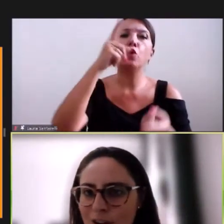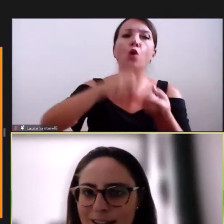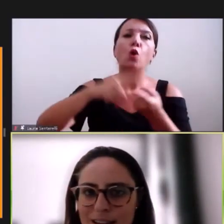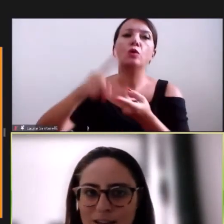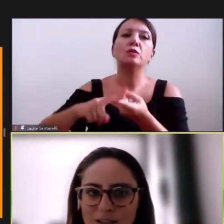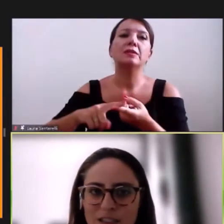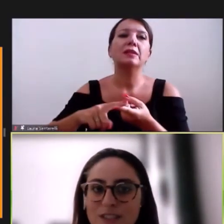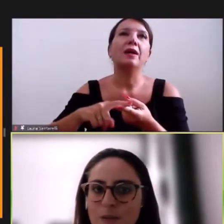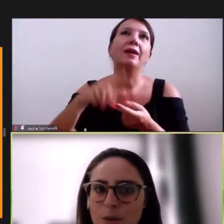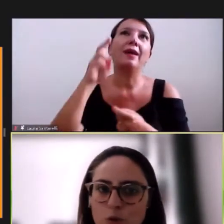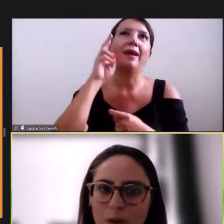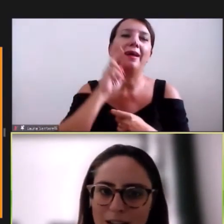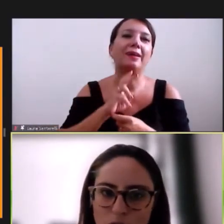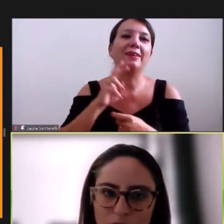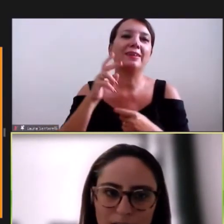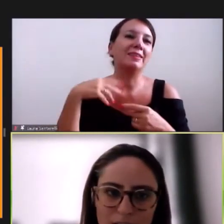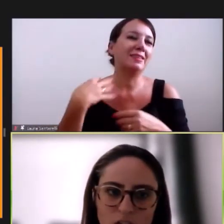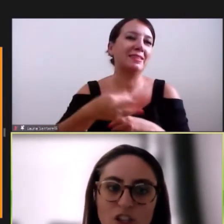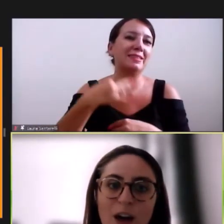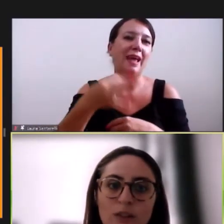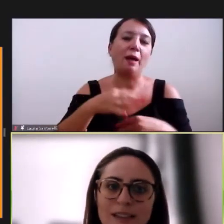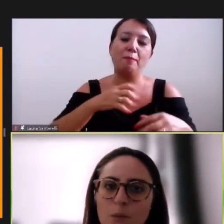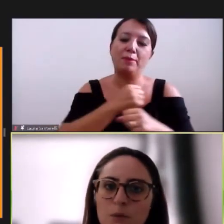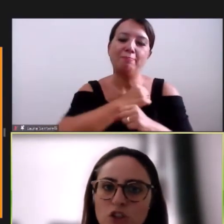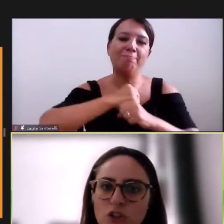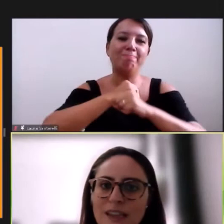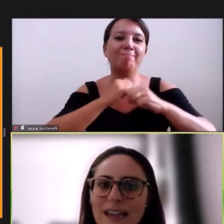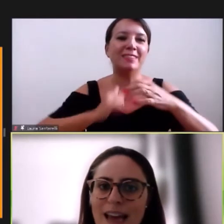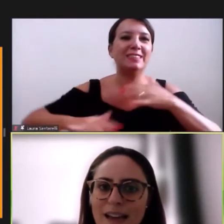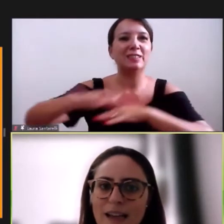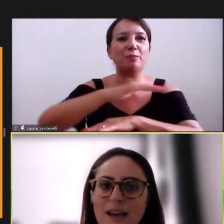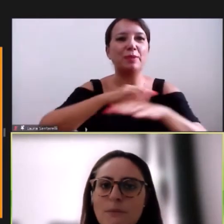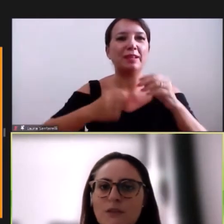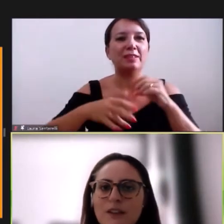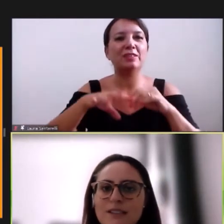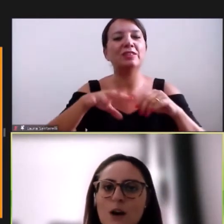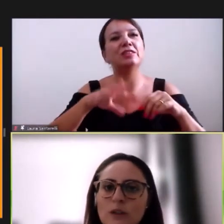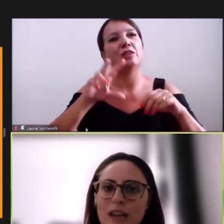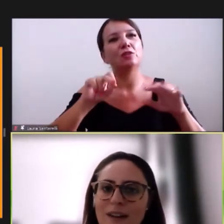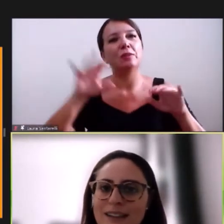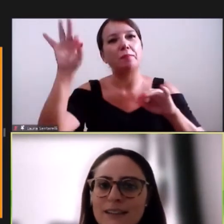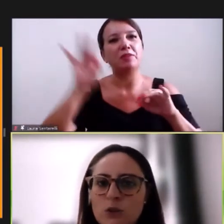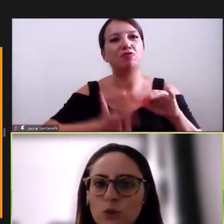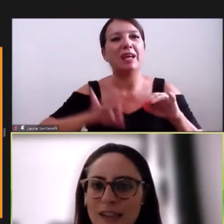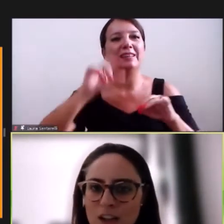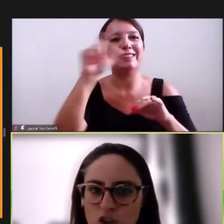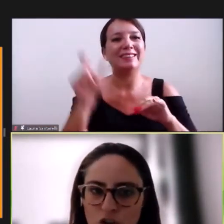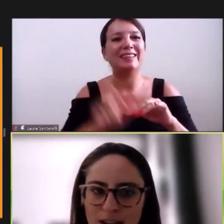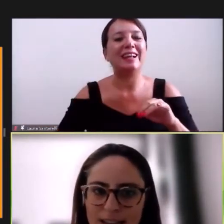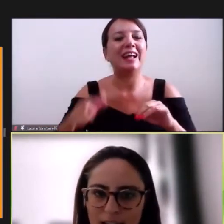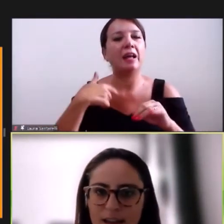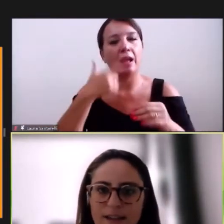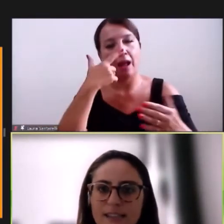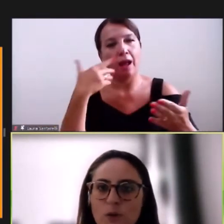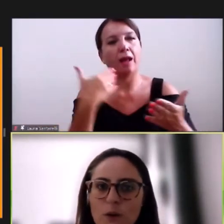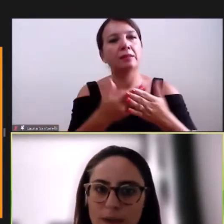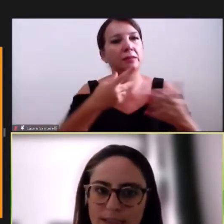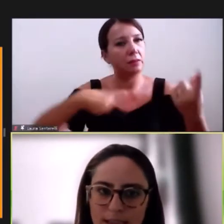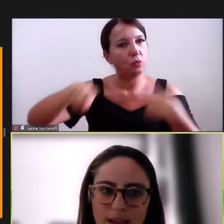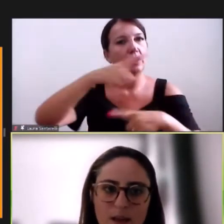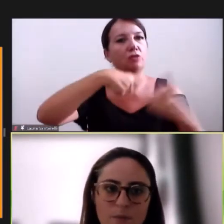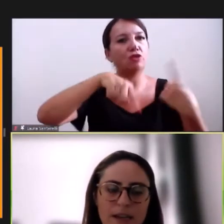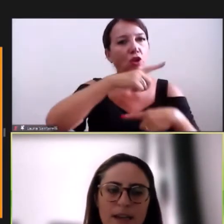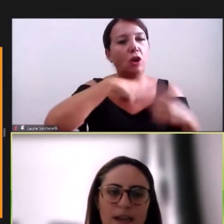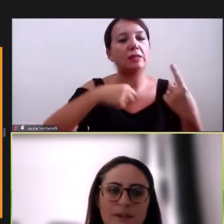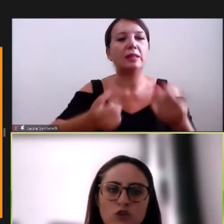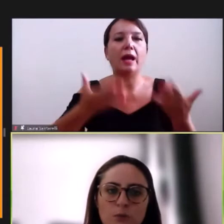tra virgolette, si fa sempre più spazio, infatti circa l'80% degli italiani manifesta un'elevata attitudine alla circolarità nei suoi